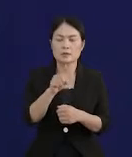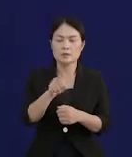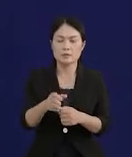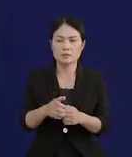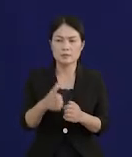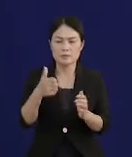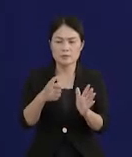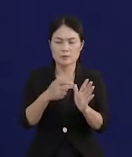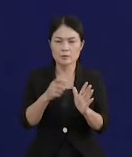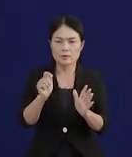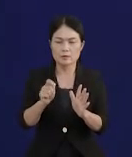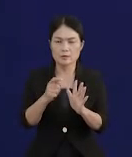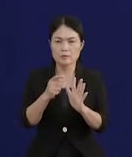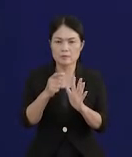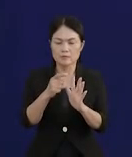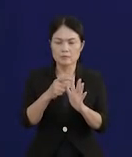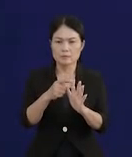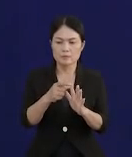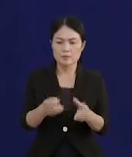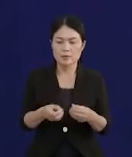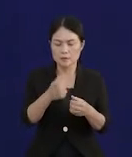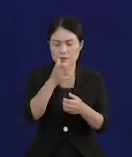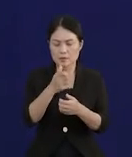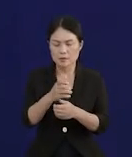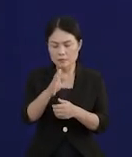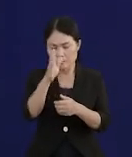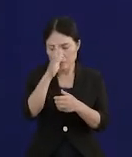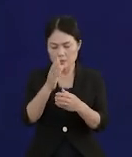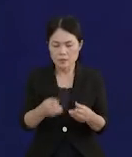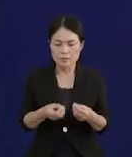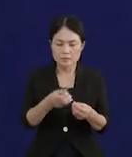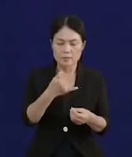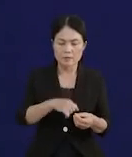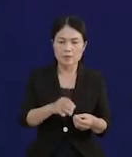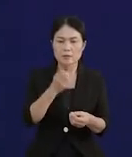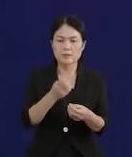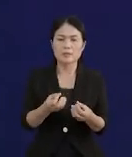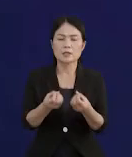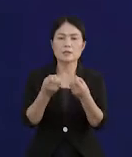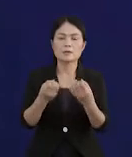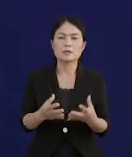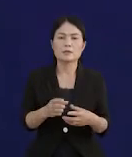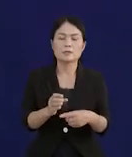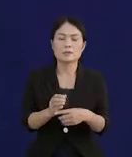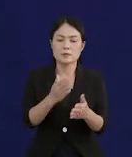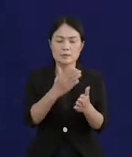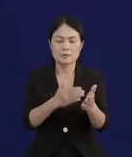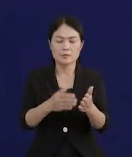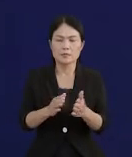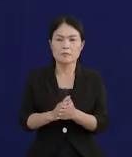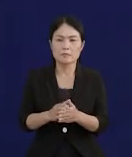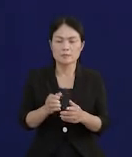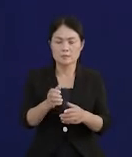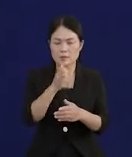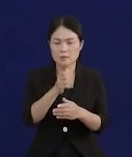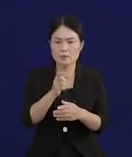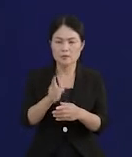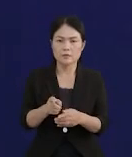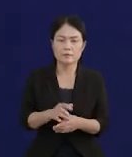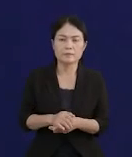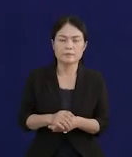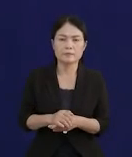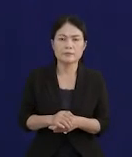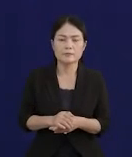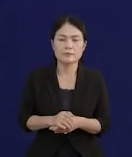nì rí chu nôm tư ở bụng nâng ao con nhám ó còn màn phịa nây nôm nụ